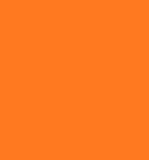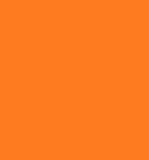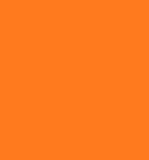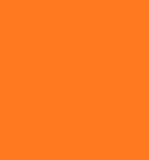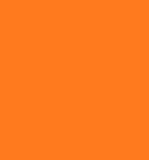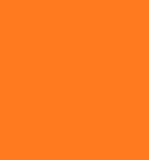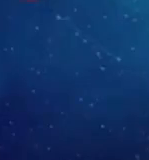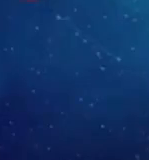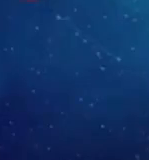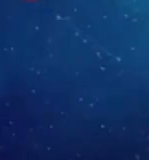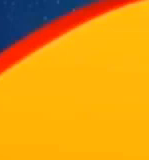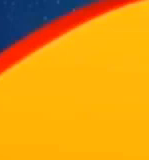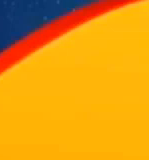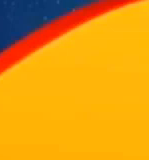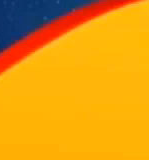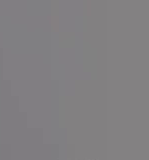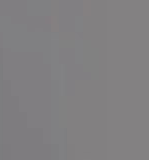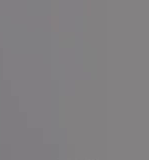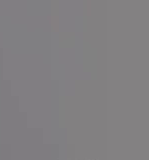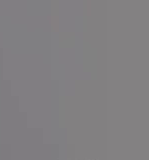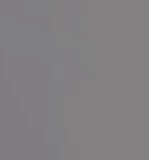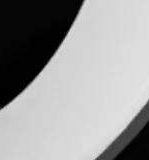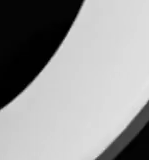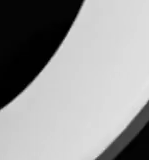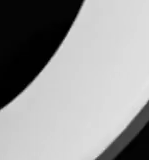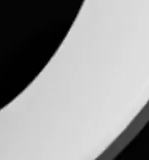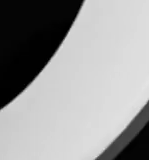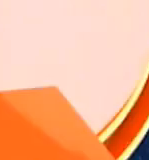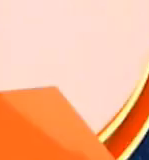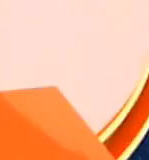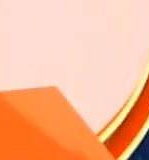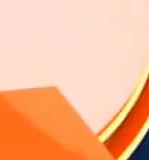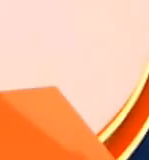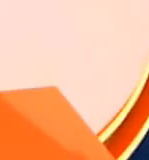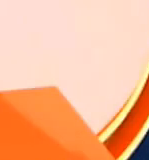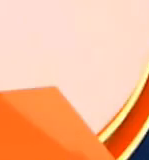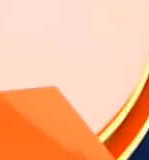Ebyokya ku Bukedde TV. Oyina okuddayo.